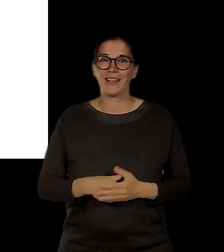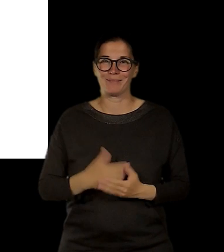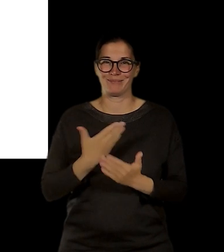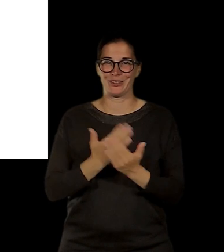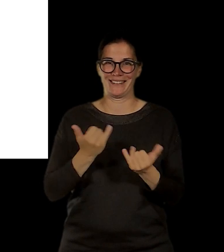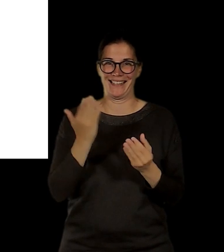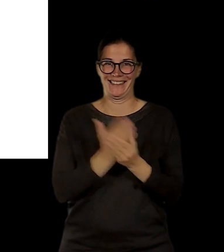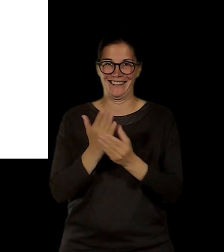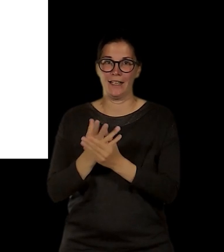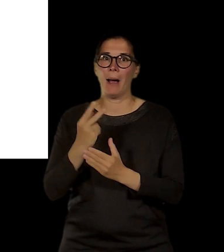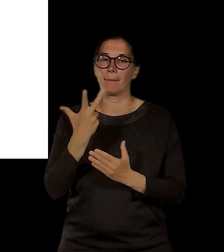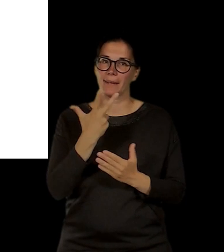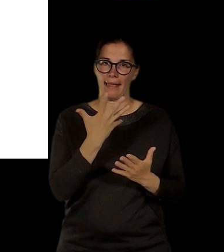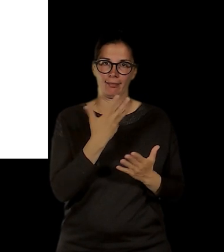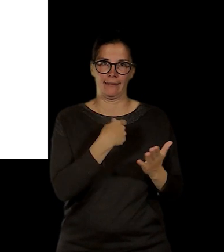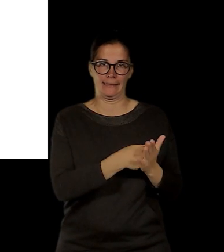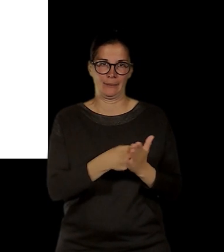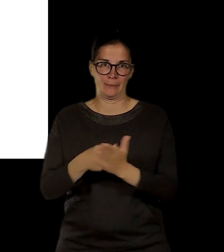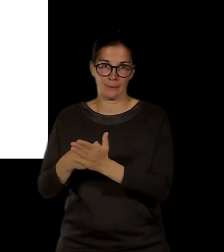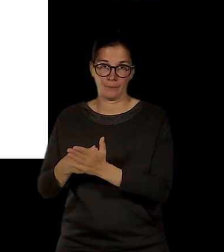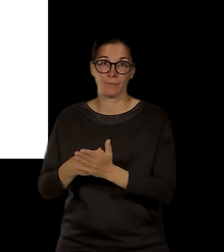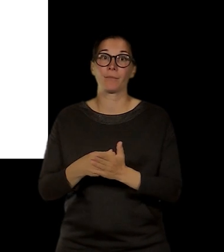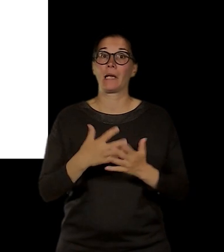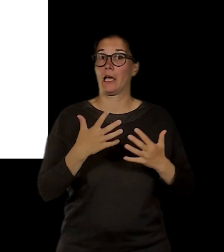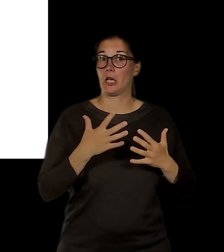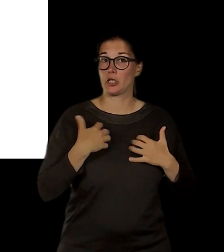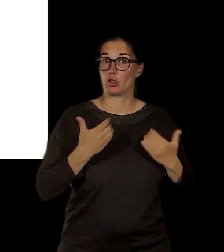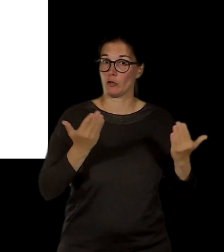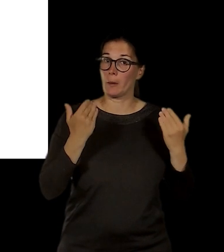s pěti kategoriemi. Těšnovský park jako nový